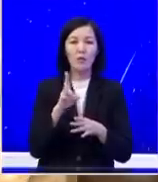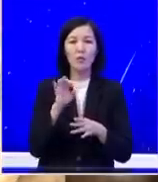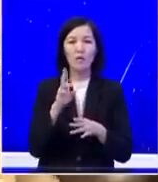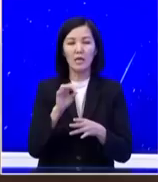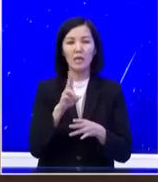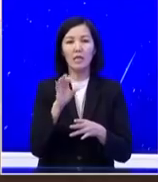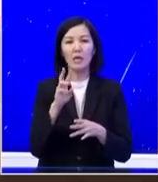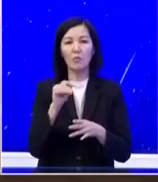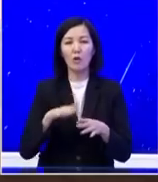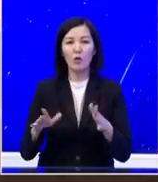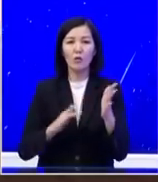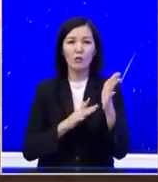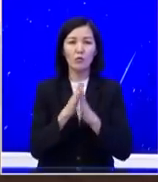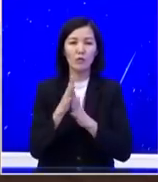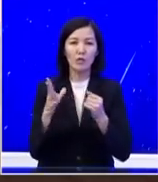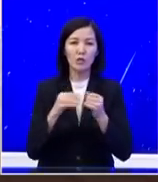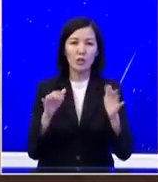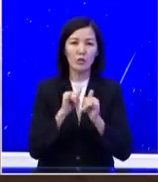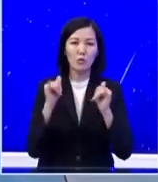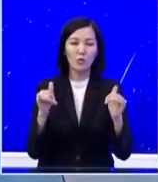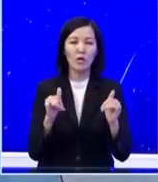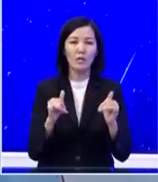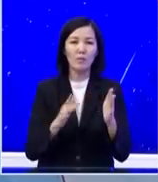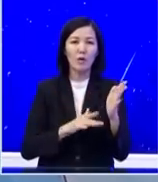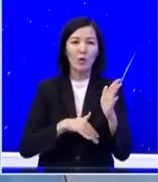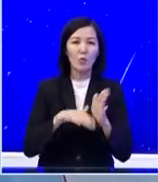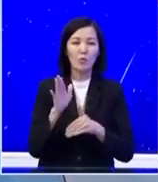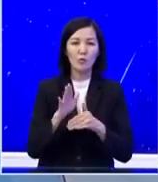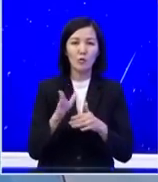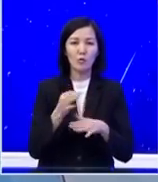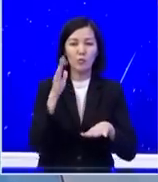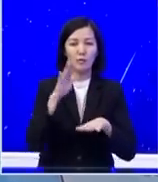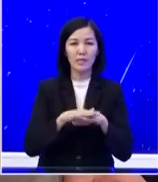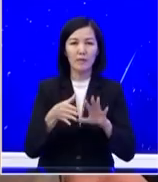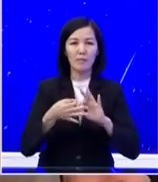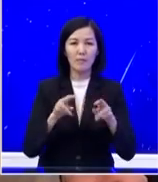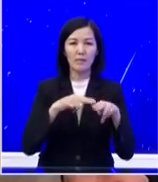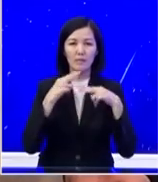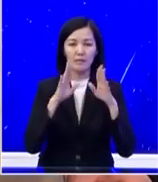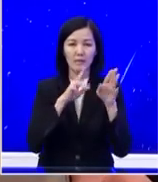Кербұлақ ауданында өсіріледі. Алқабын ұлғайтып, өнім сапасын жақсарту облыс әкімінің басты назарында.